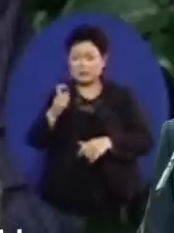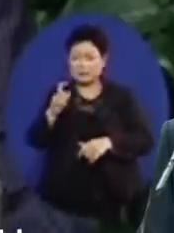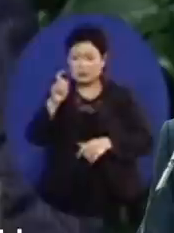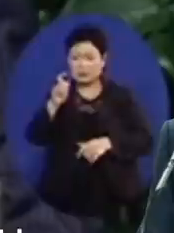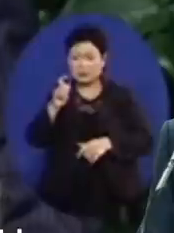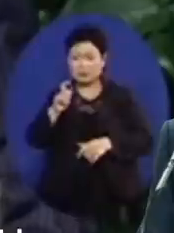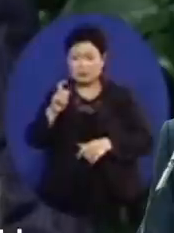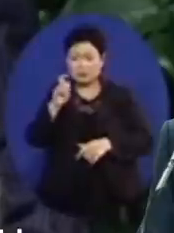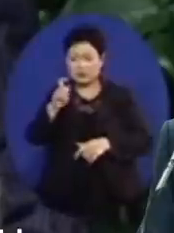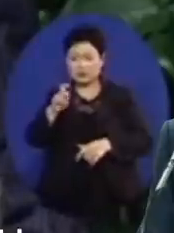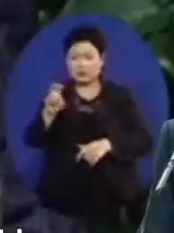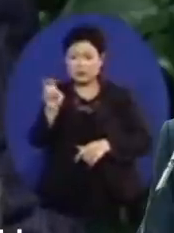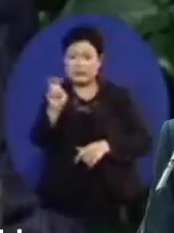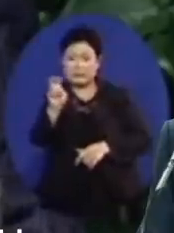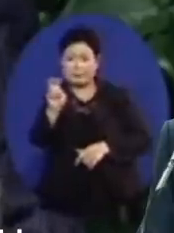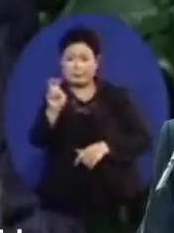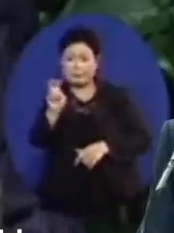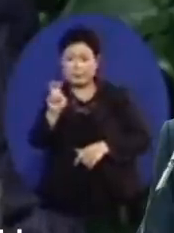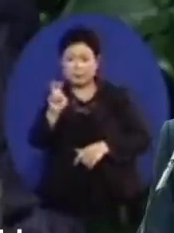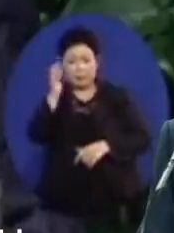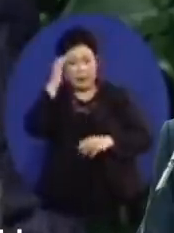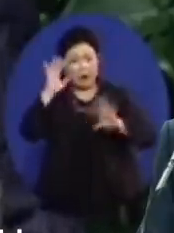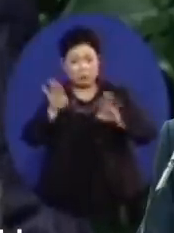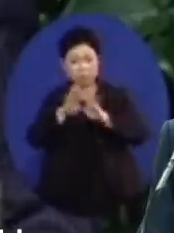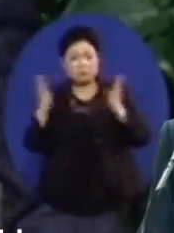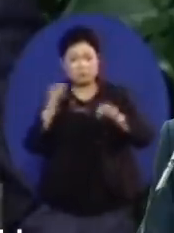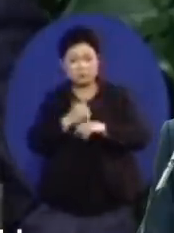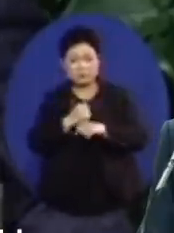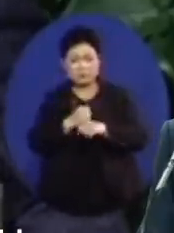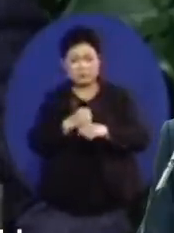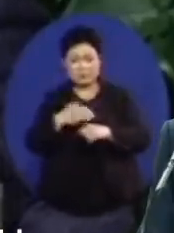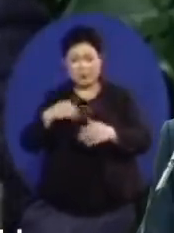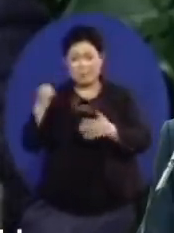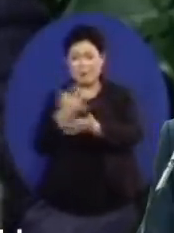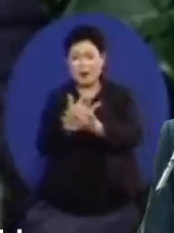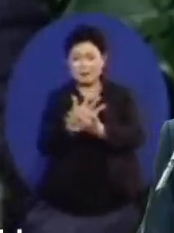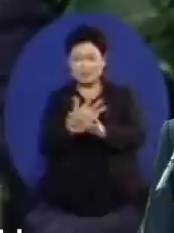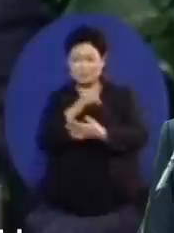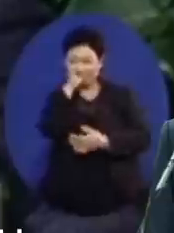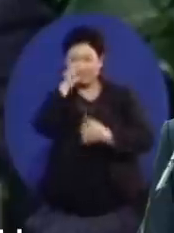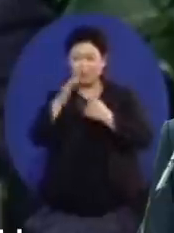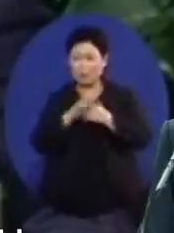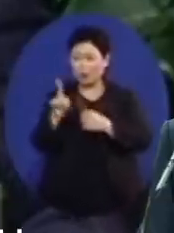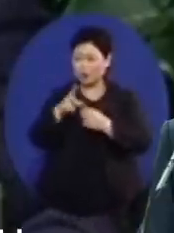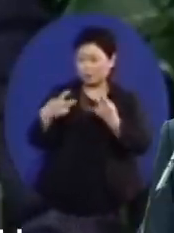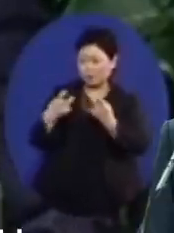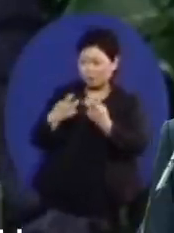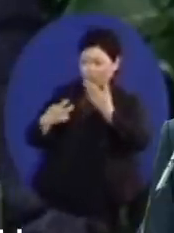어떻게 힘줄만 해요? 내 팔자 상팔자인데 어떻게 이렇게 됐냐?